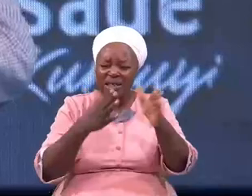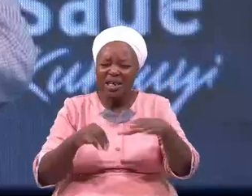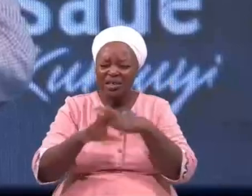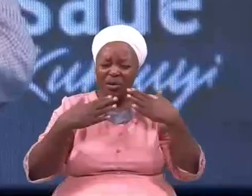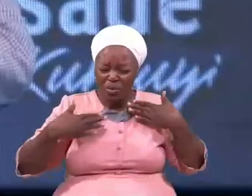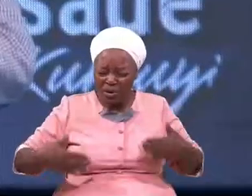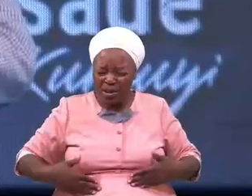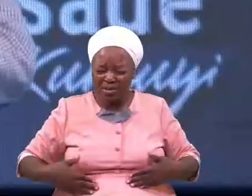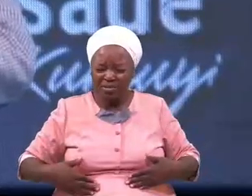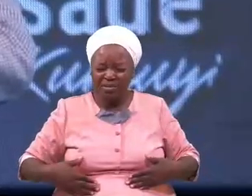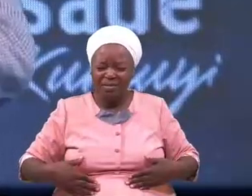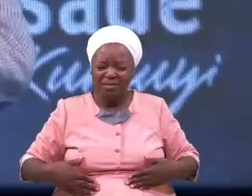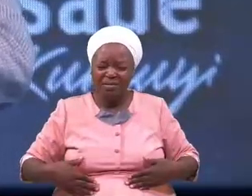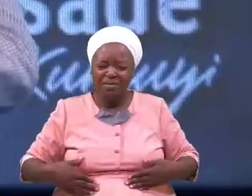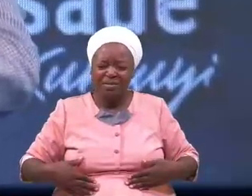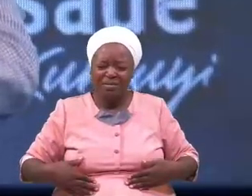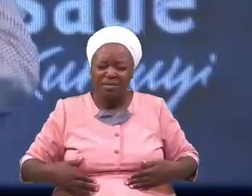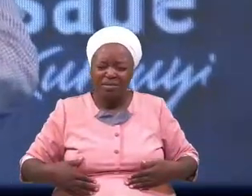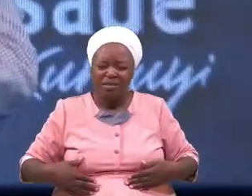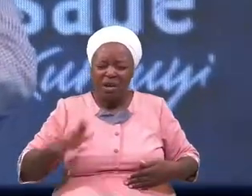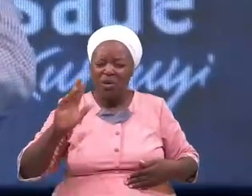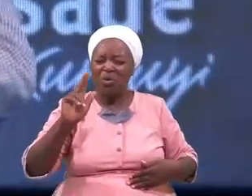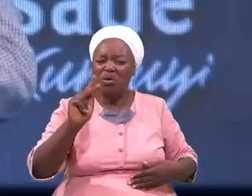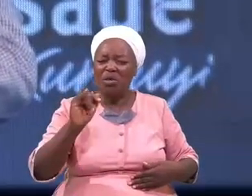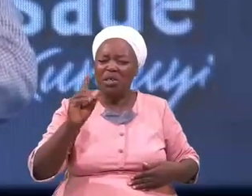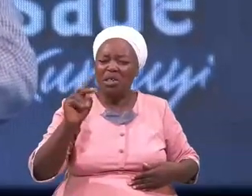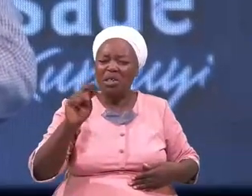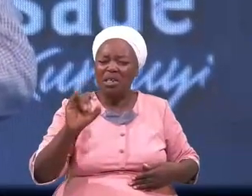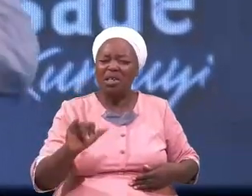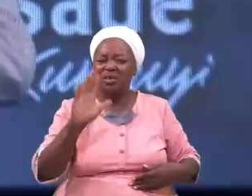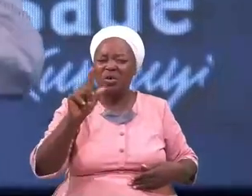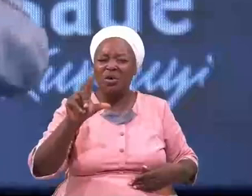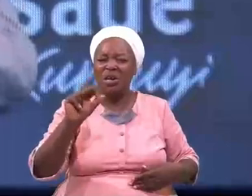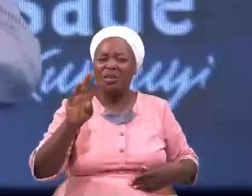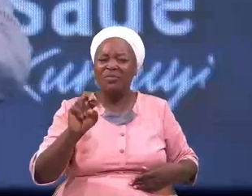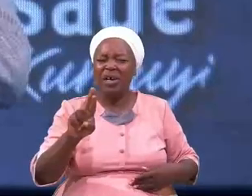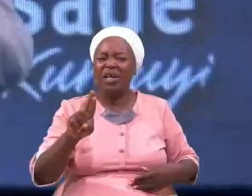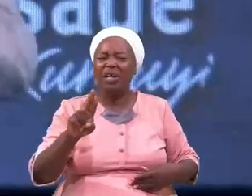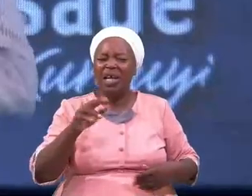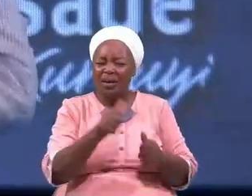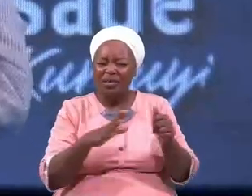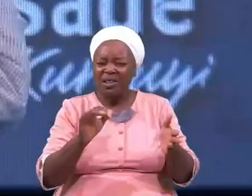Tout ce qui est mort dans votre corps, vos reins, votre foie,